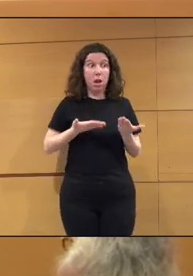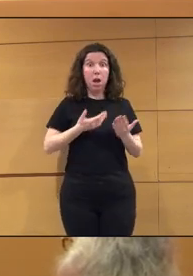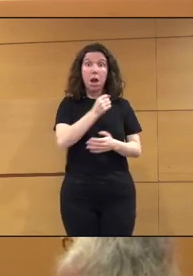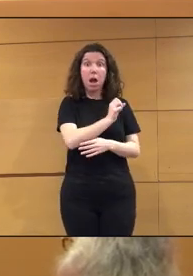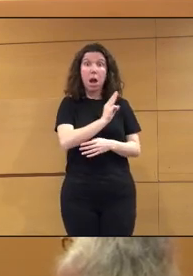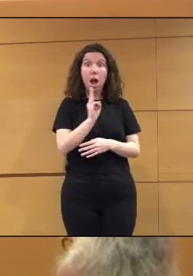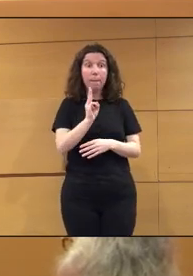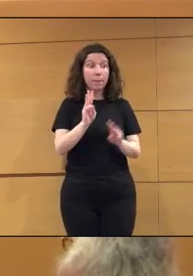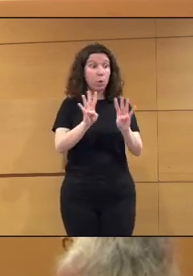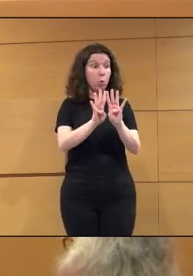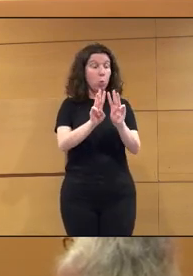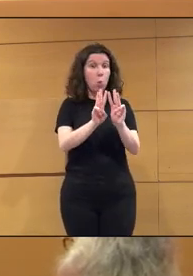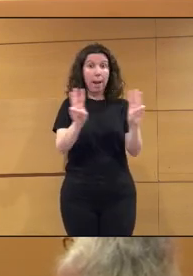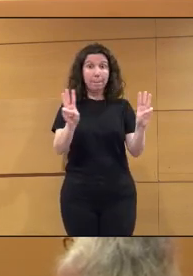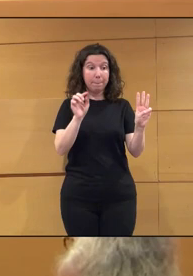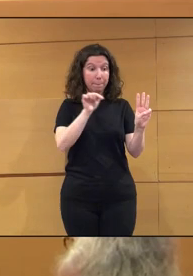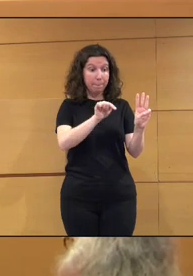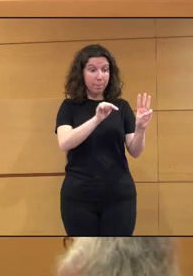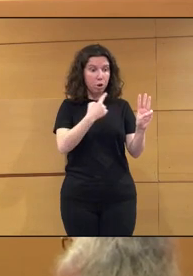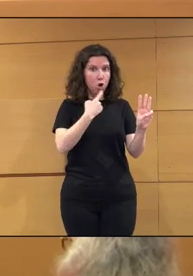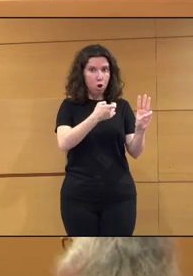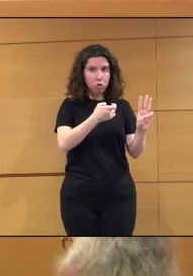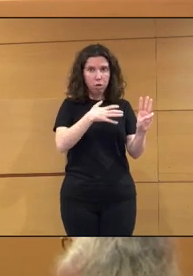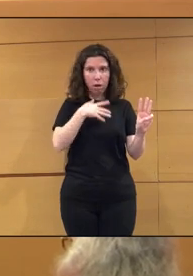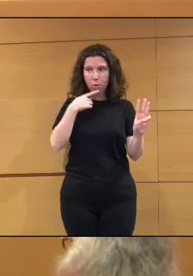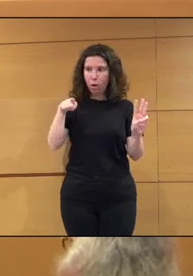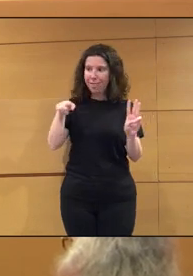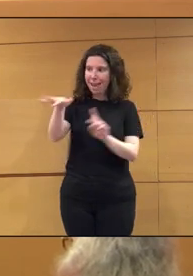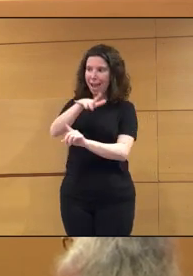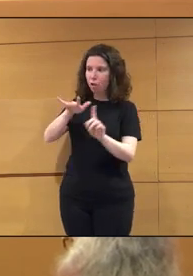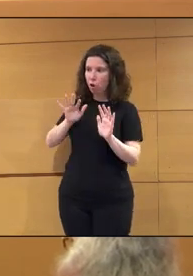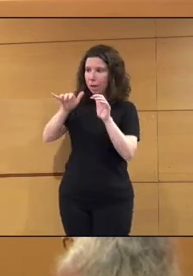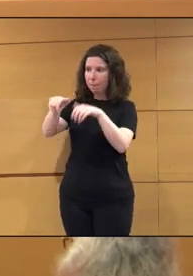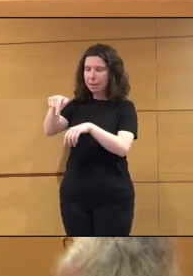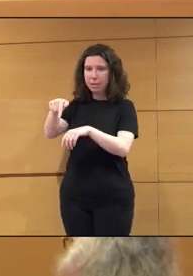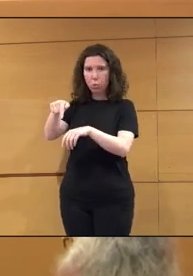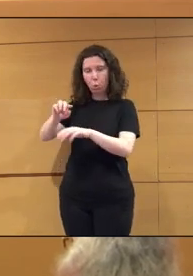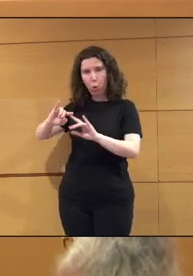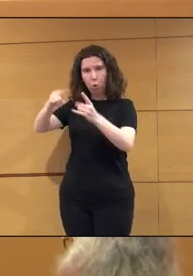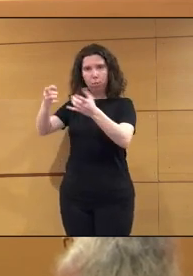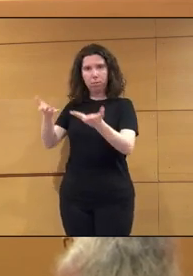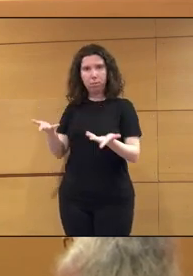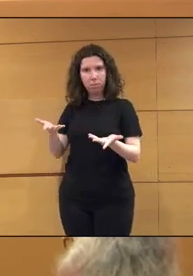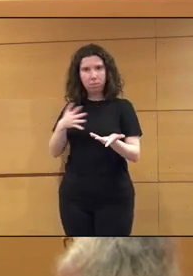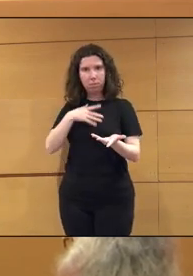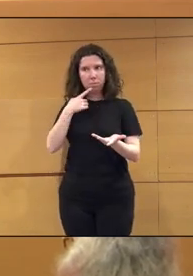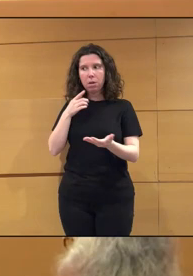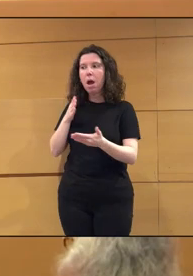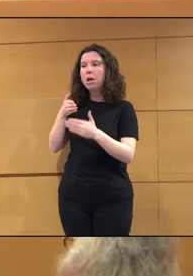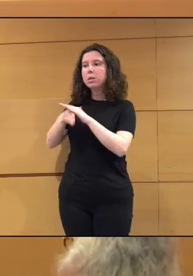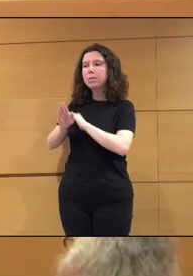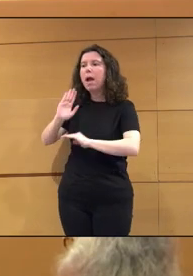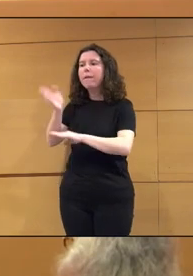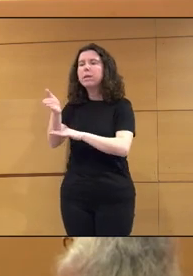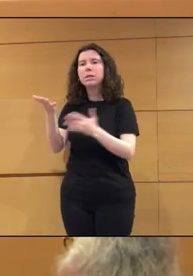web, doncs en aquest entorn encara més, no?, entenc jo, pues, com afecta l'accessibilitat i si ajudarà